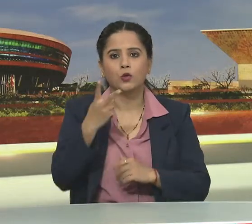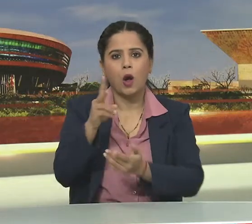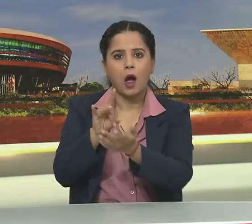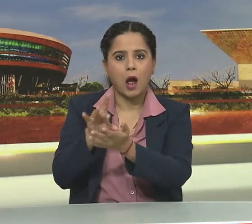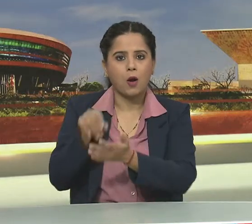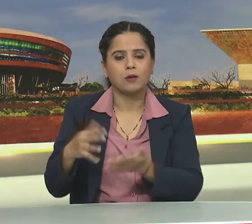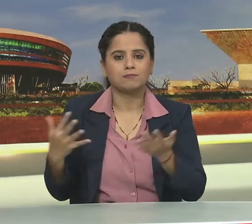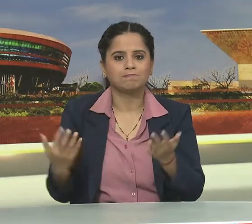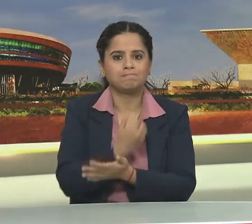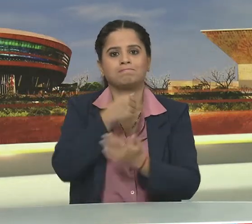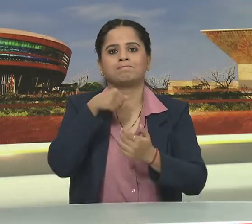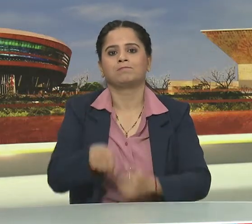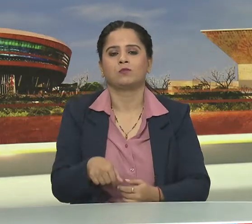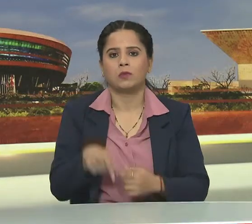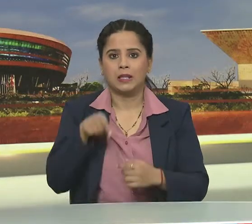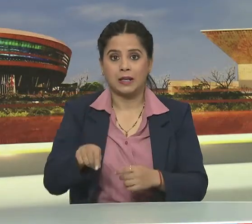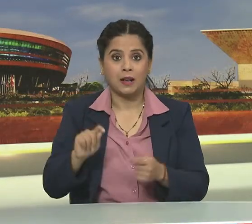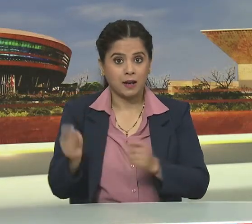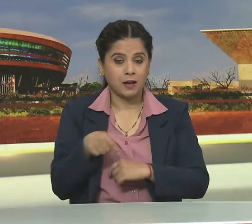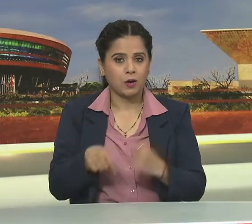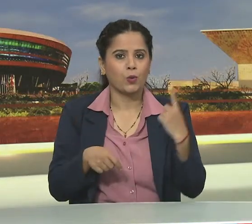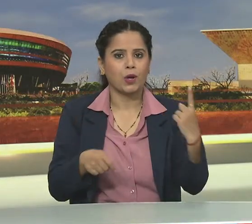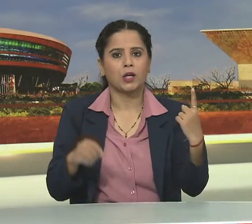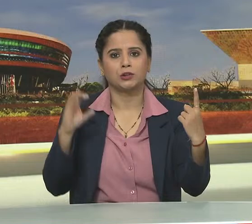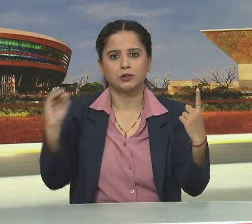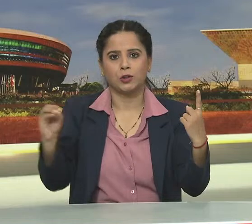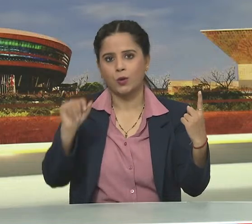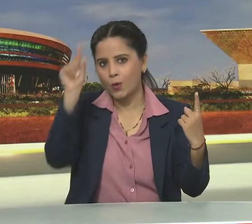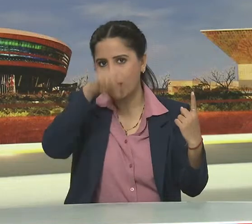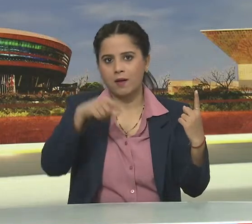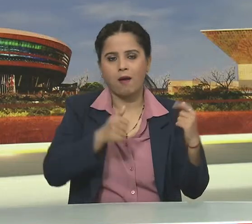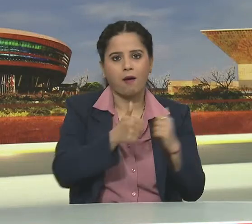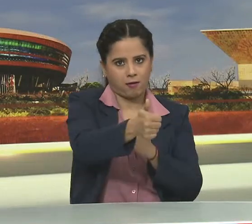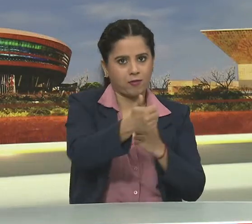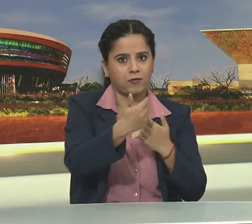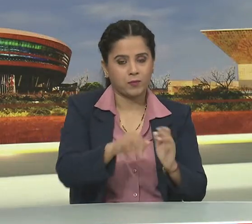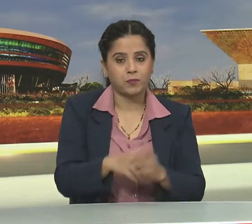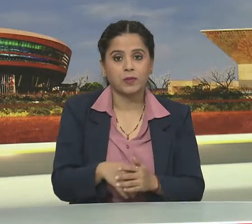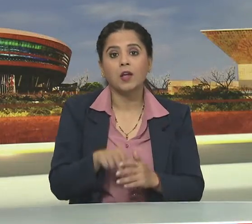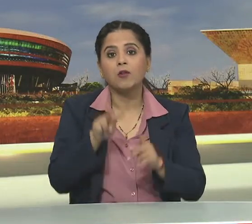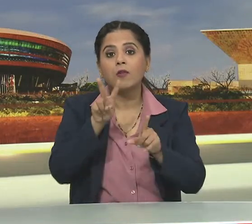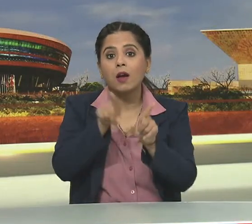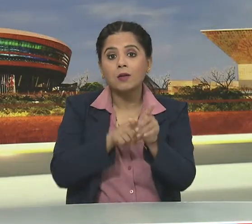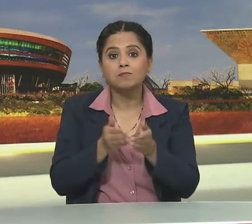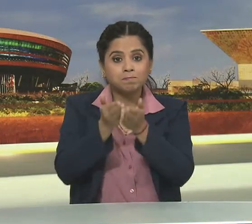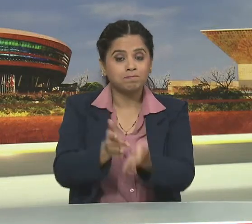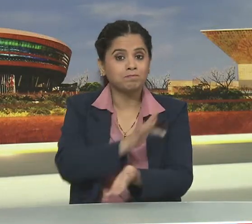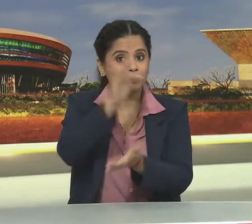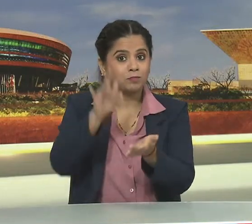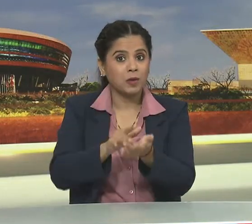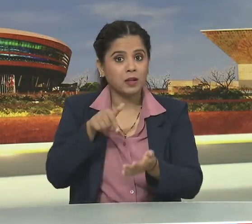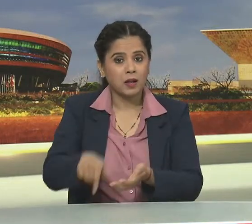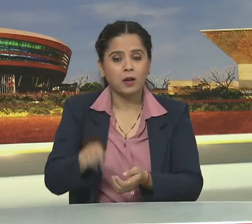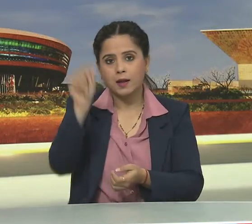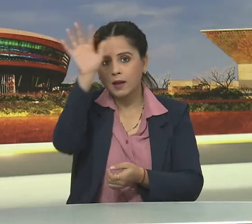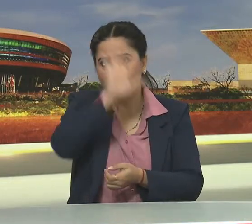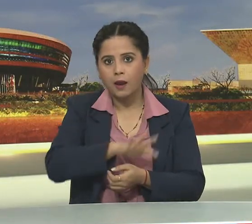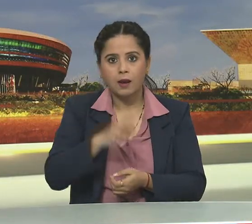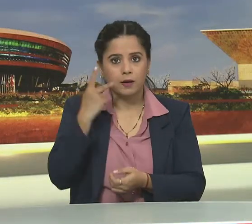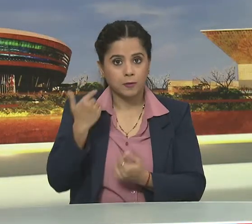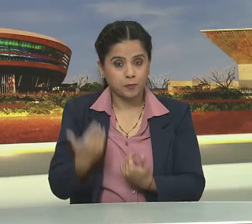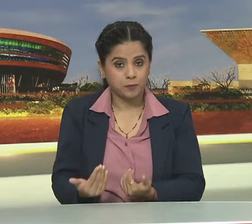2 विकेट से अपने नाम कर सीरीज में 1-0 की बढ़त बना ली है। विशाखापट्टनम में खेले गए मुकाबले में भारत के